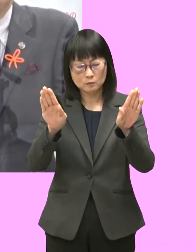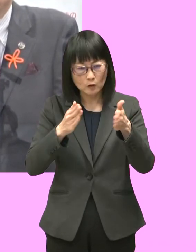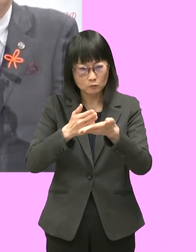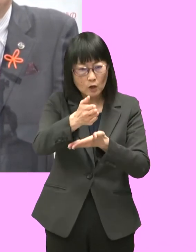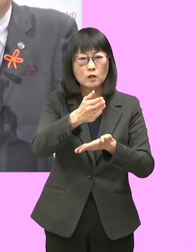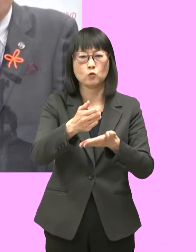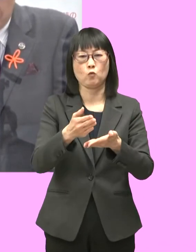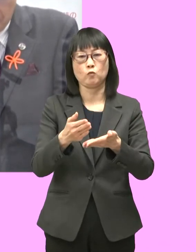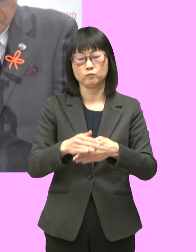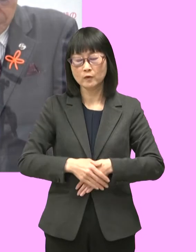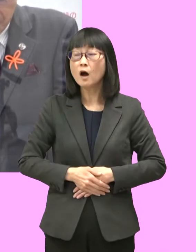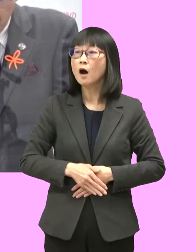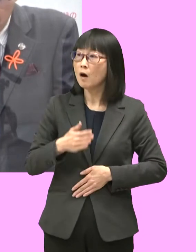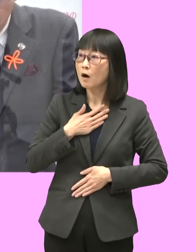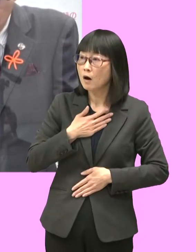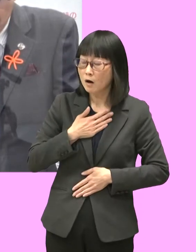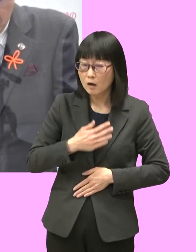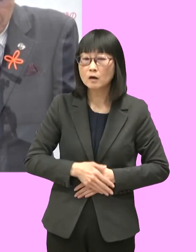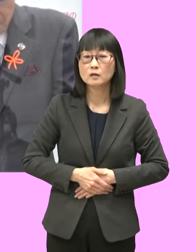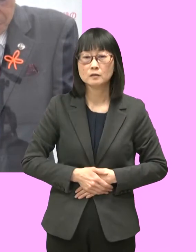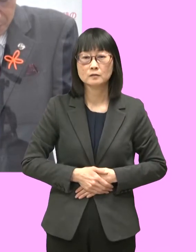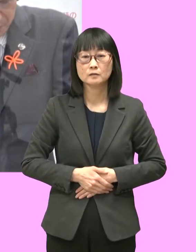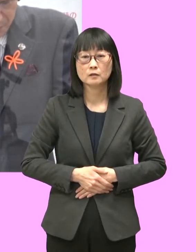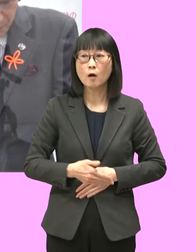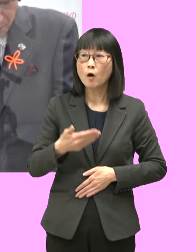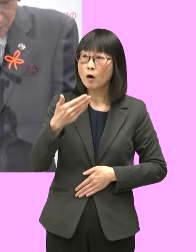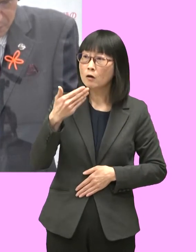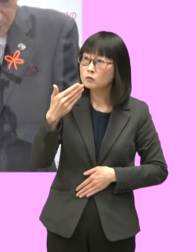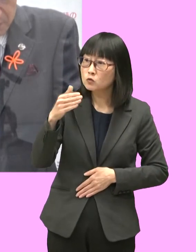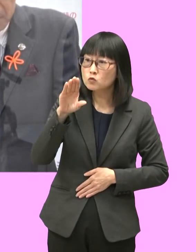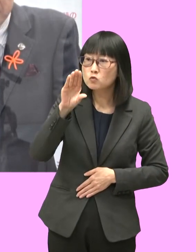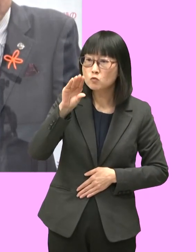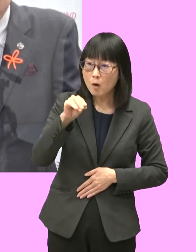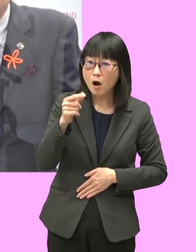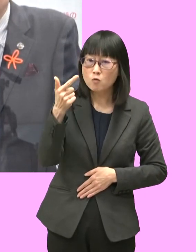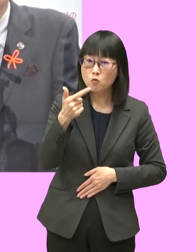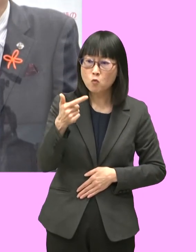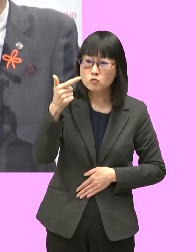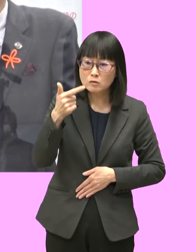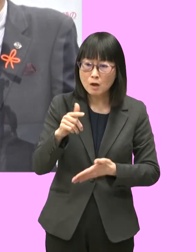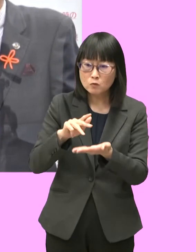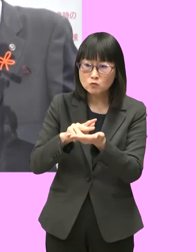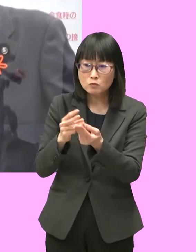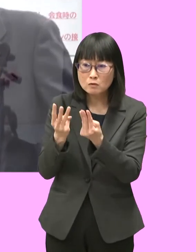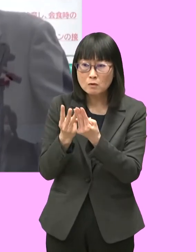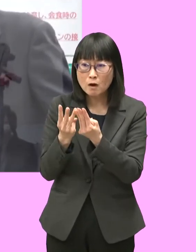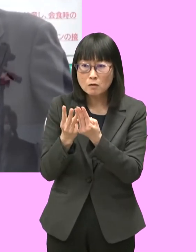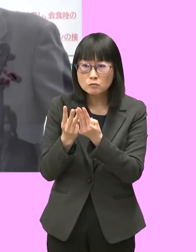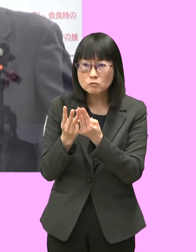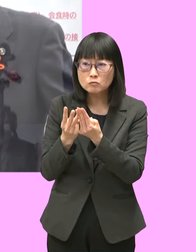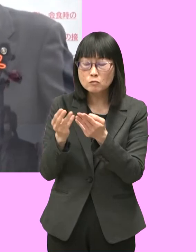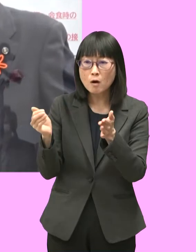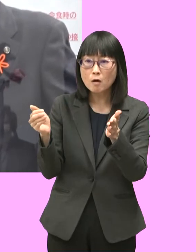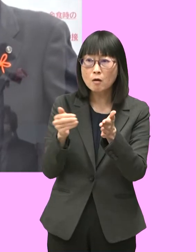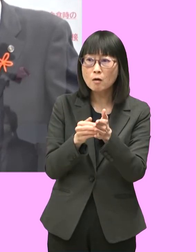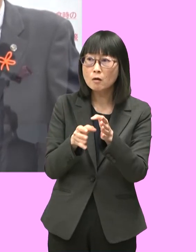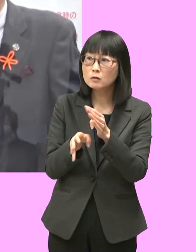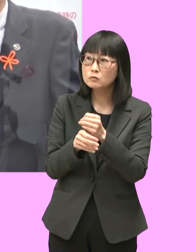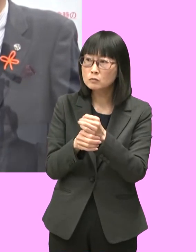9万6千本の見通しって、これいつまでのこの見通しっていうことになりますかね。 すみ